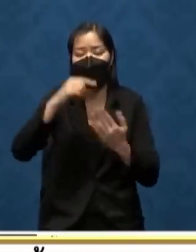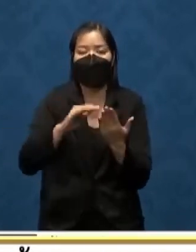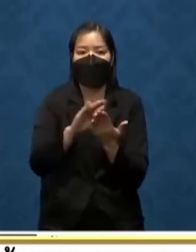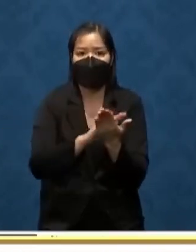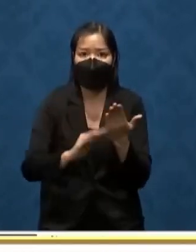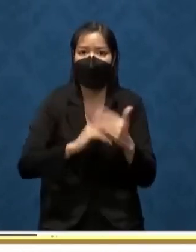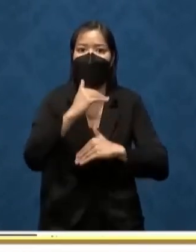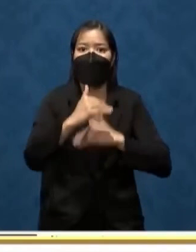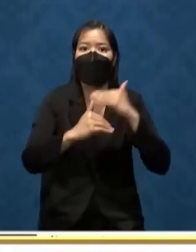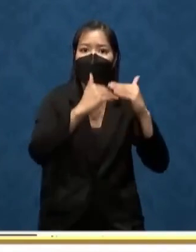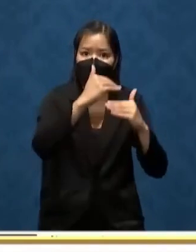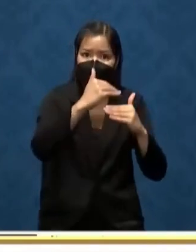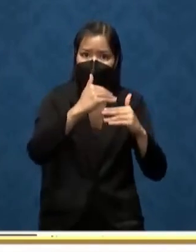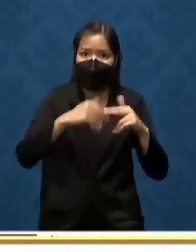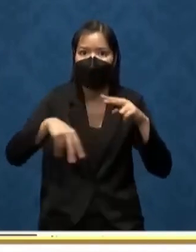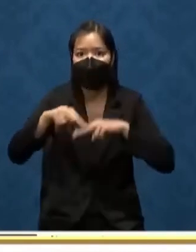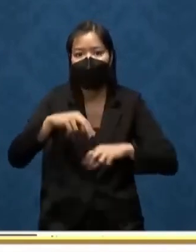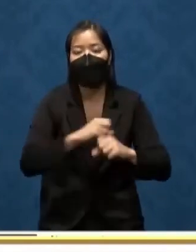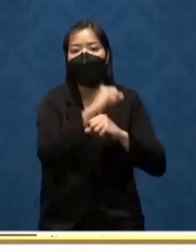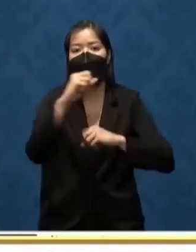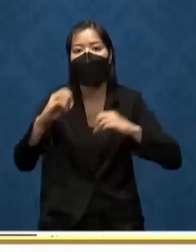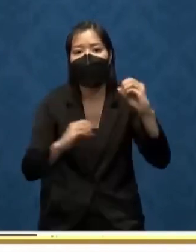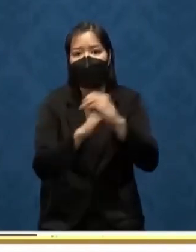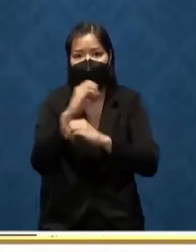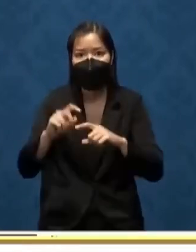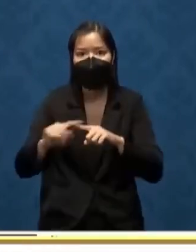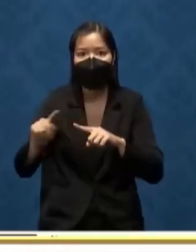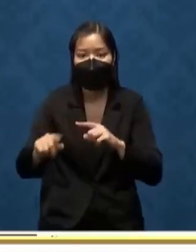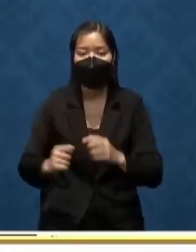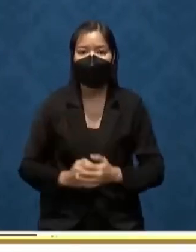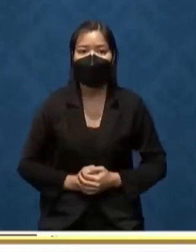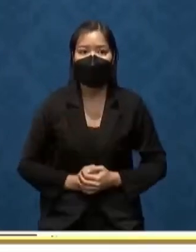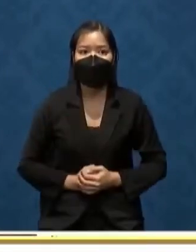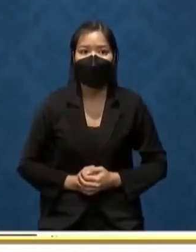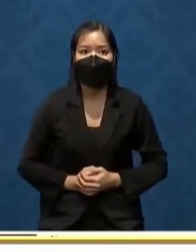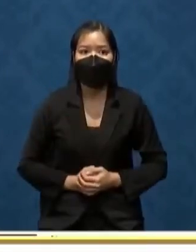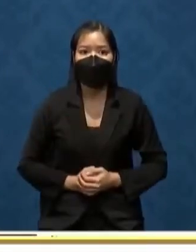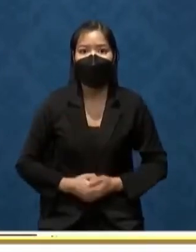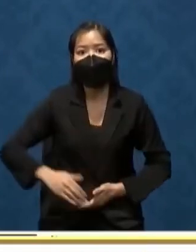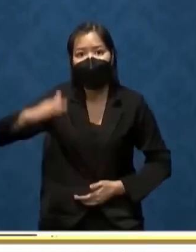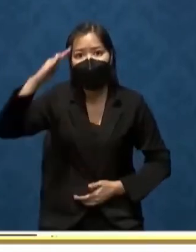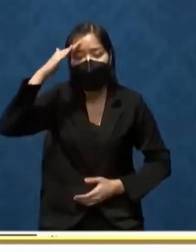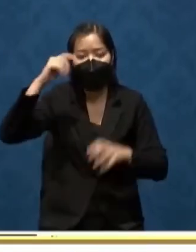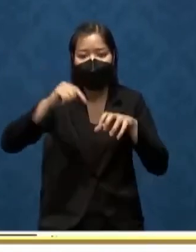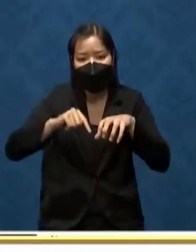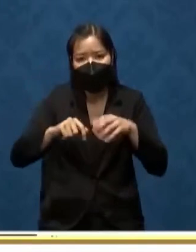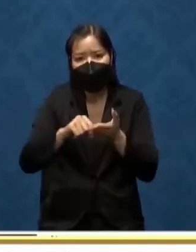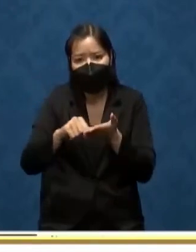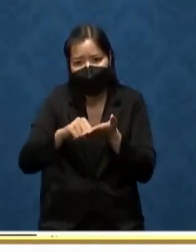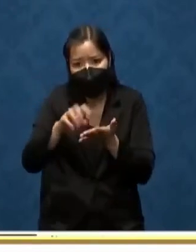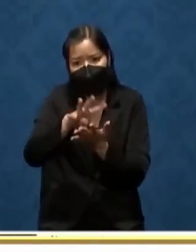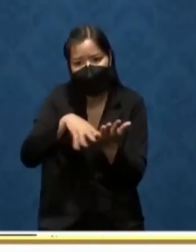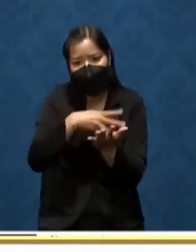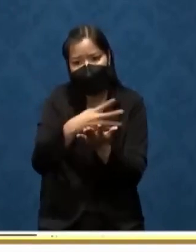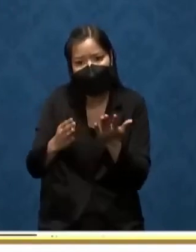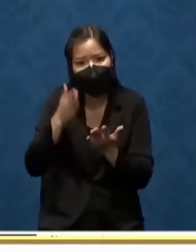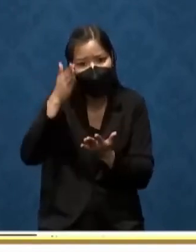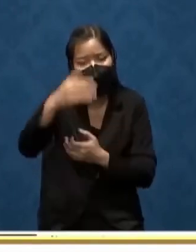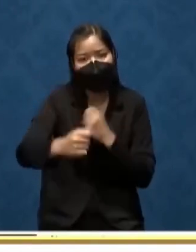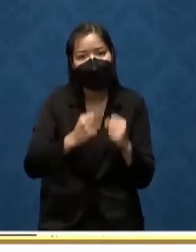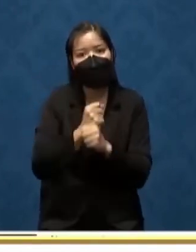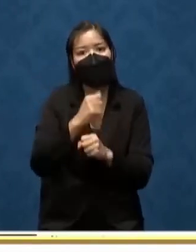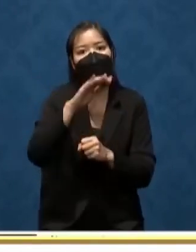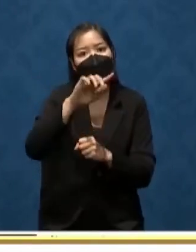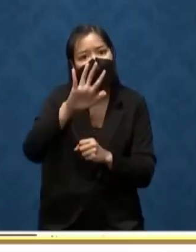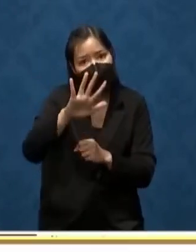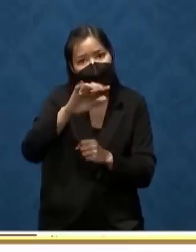sigกองทพมีการปรบปฏิรูปกองทัพมาโยต่อเนื่องมแผนระยะ 5 ป 10ีทั้ก